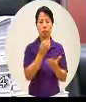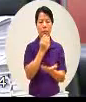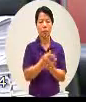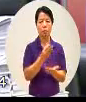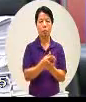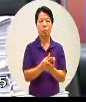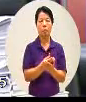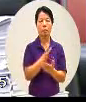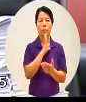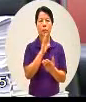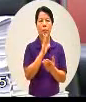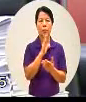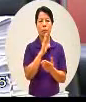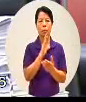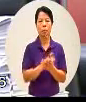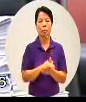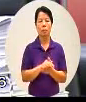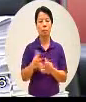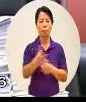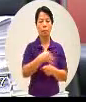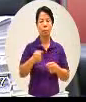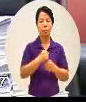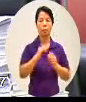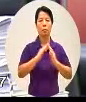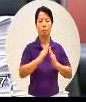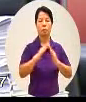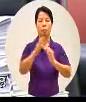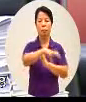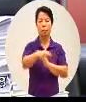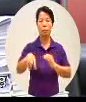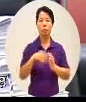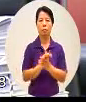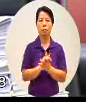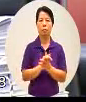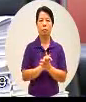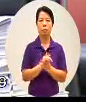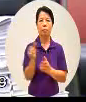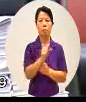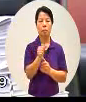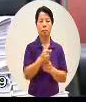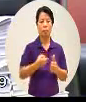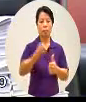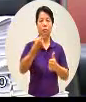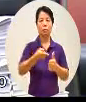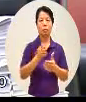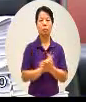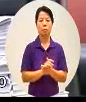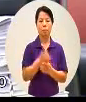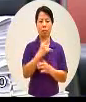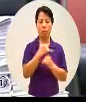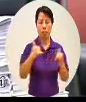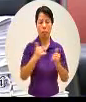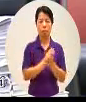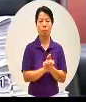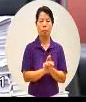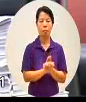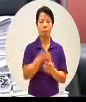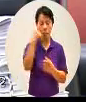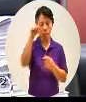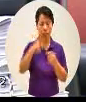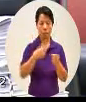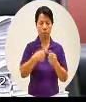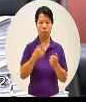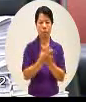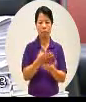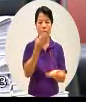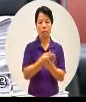已经是我们全国县市五都以外第一名了，然后我们明年度我们还要